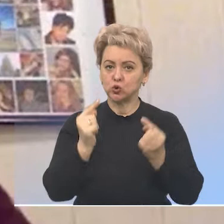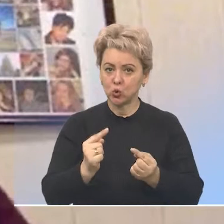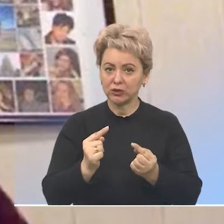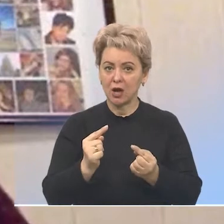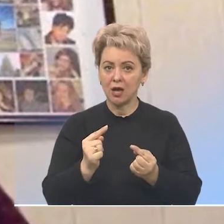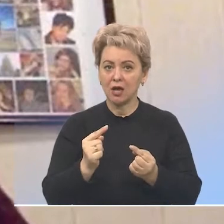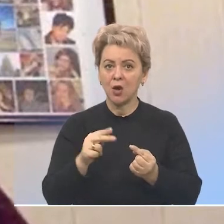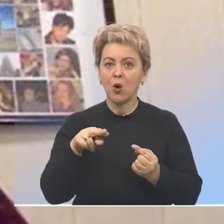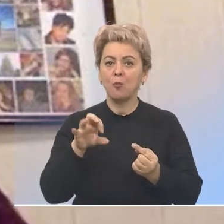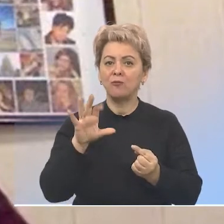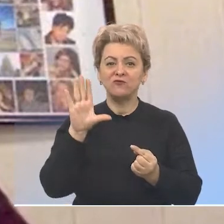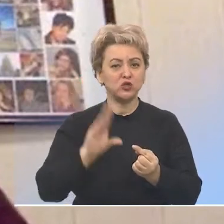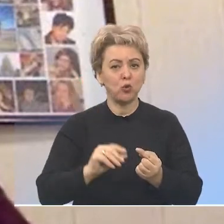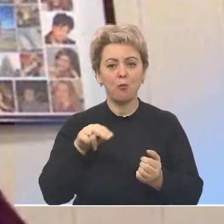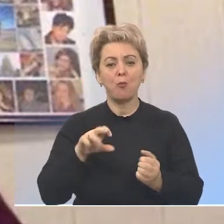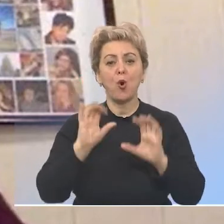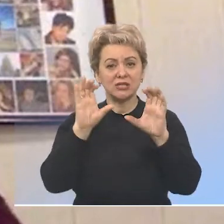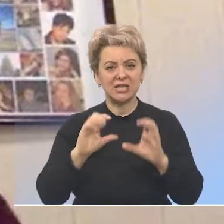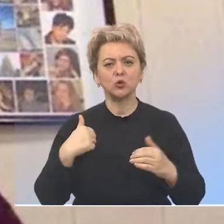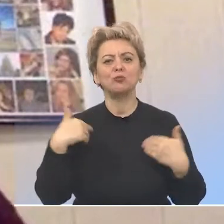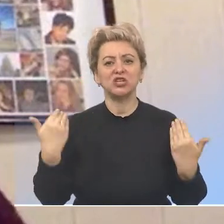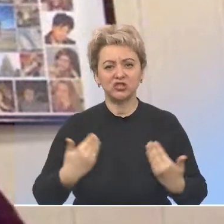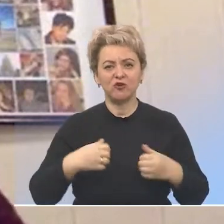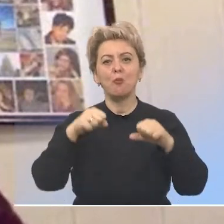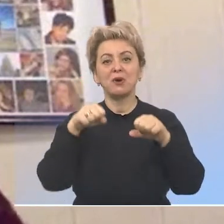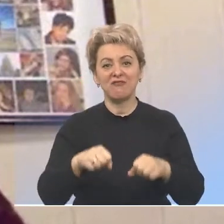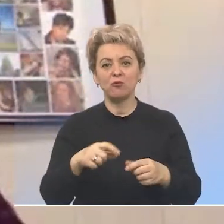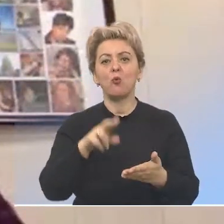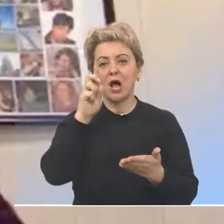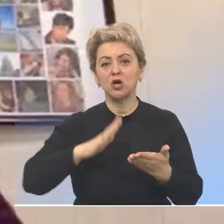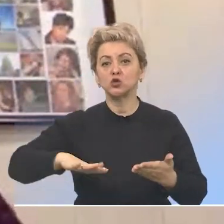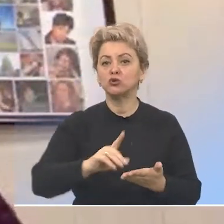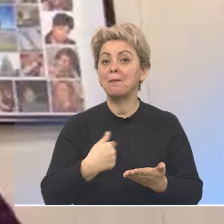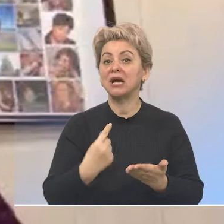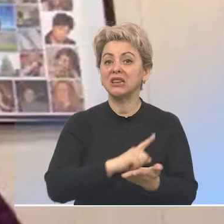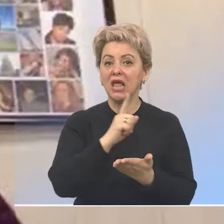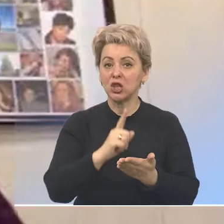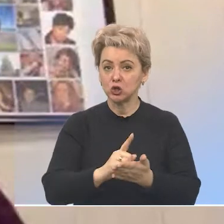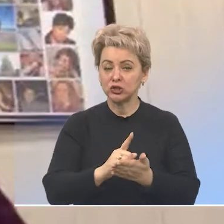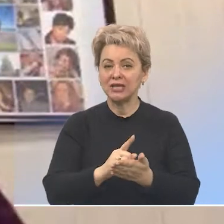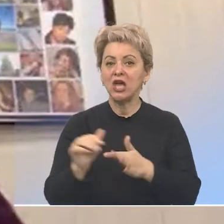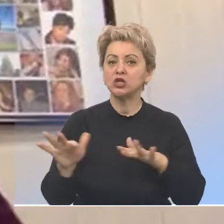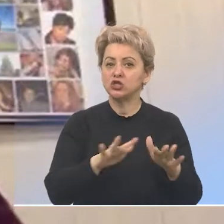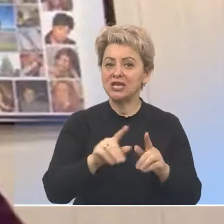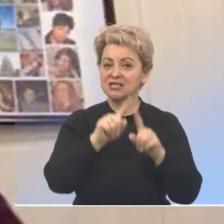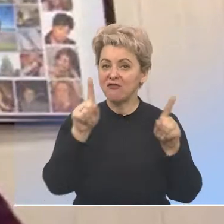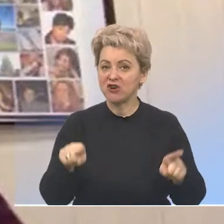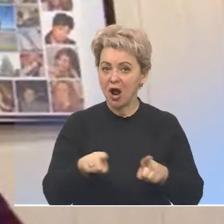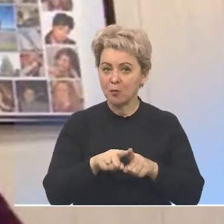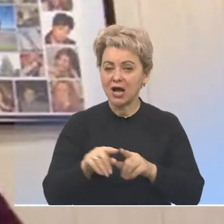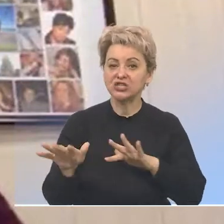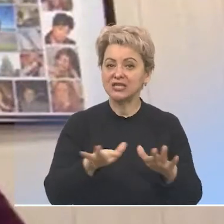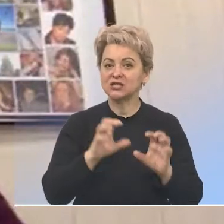четко все по закону, мы живем как бы в правовом государстве, и, соответственно, мы должны действовать в